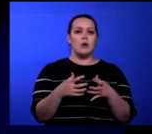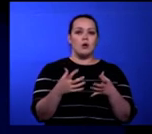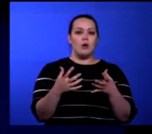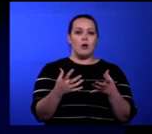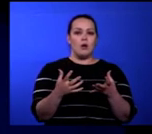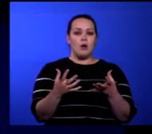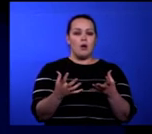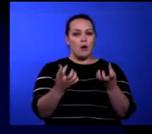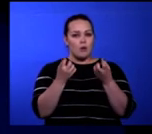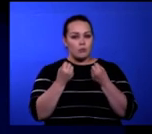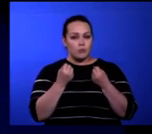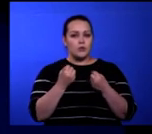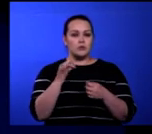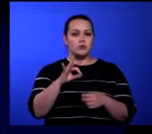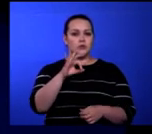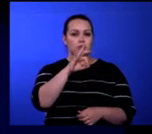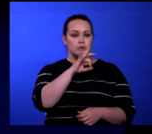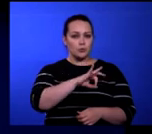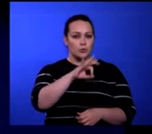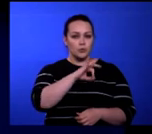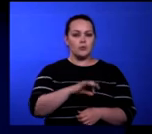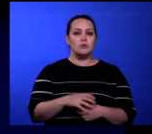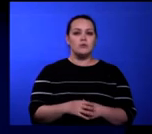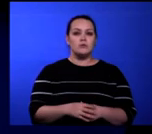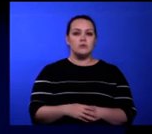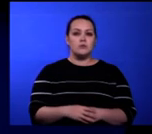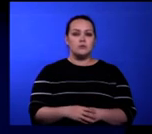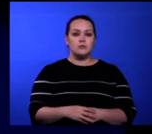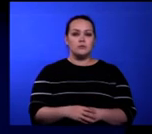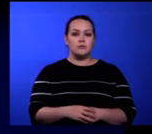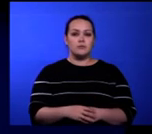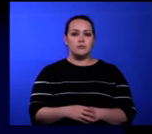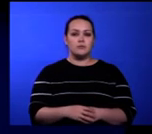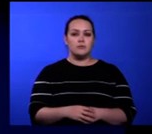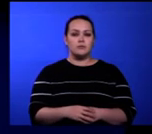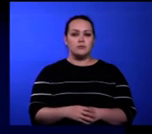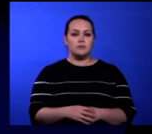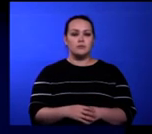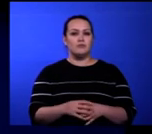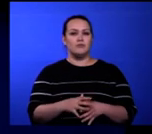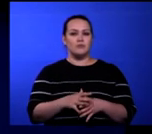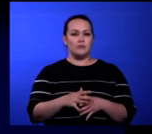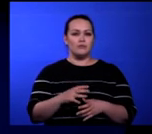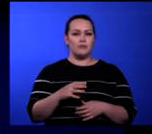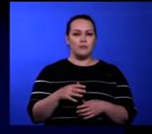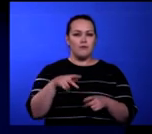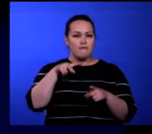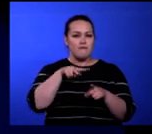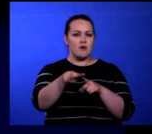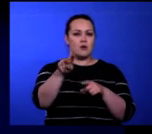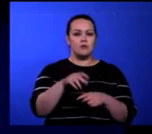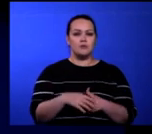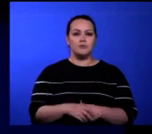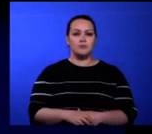обладать и с пользой, и нанеся огромный вред. Известный поэт